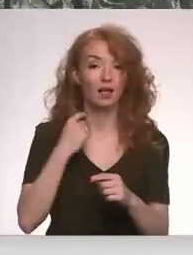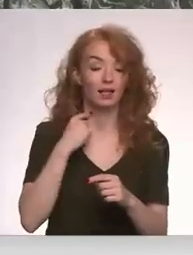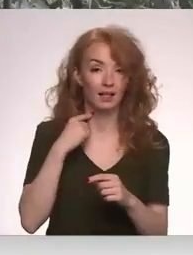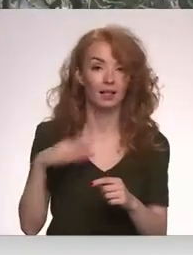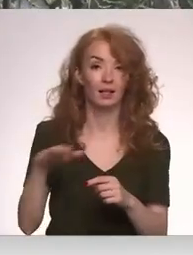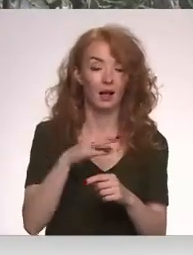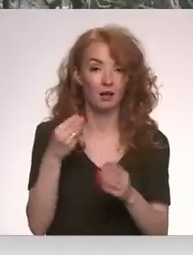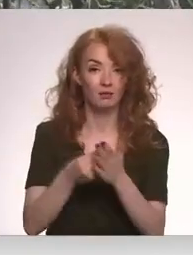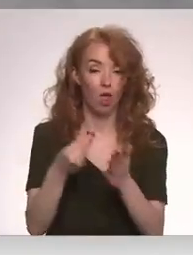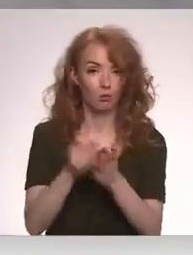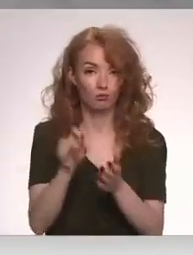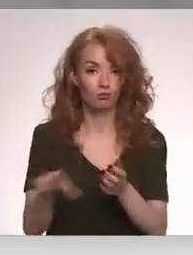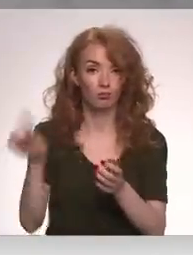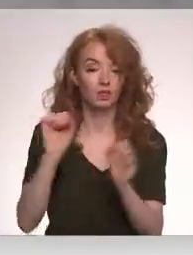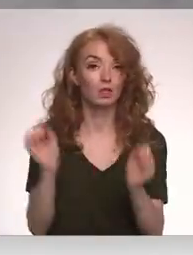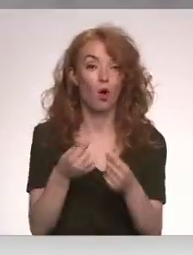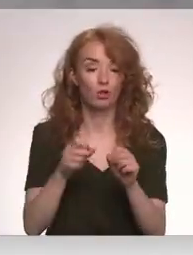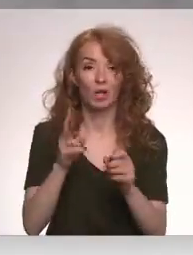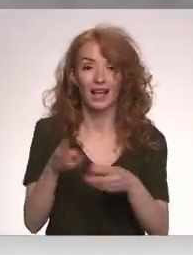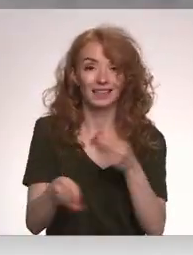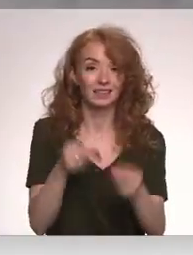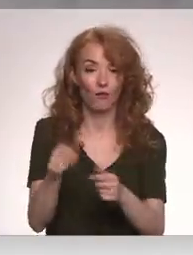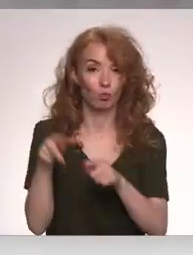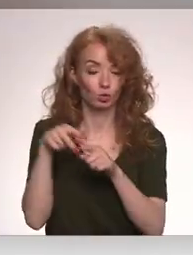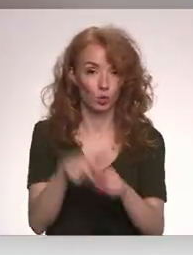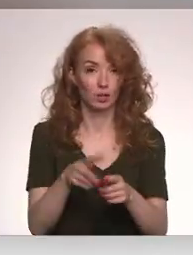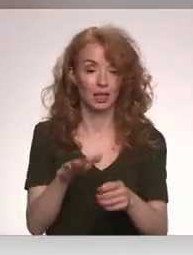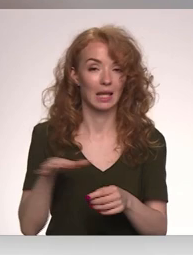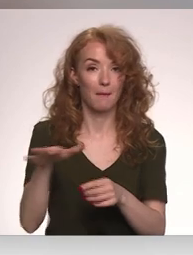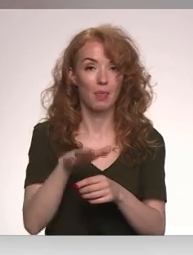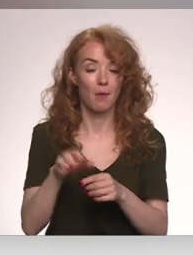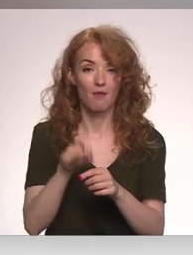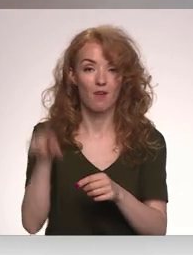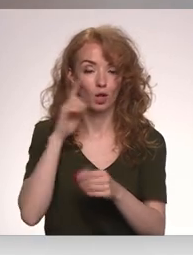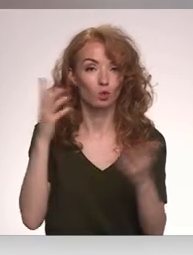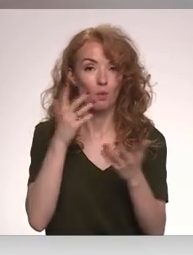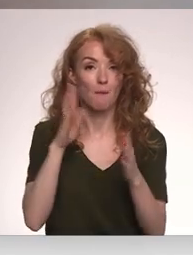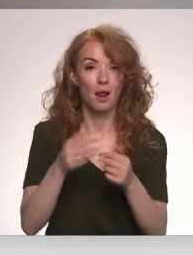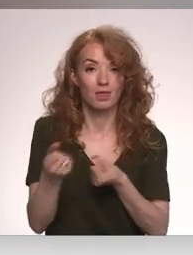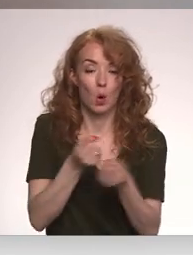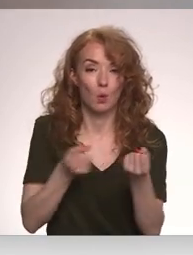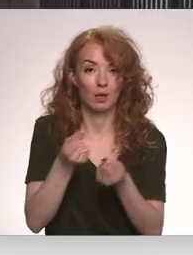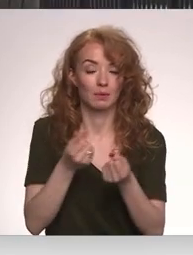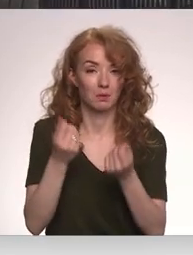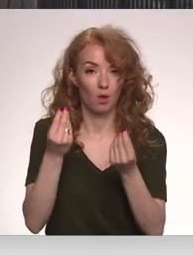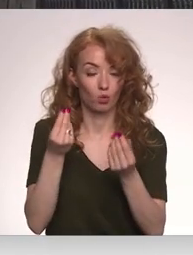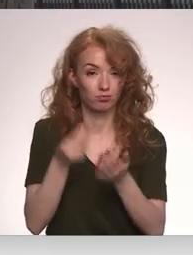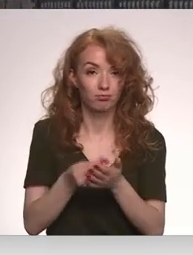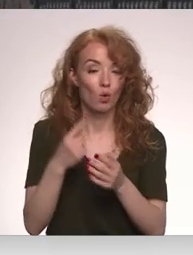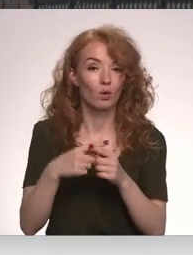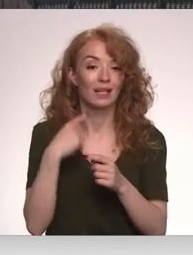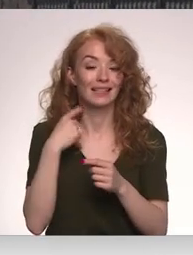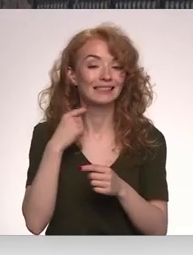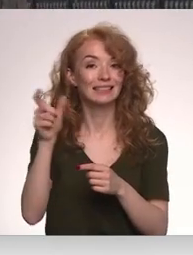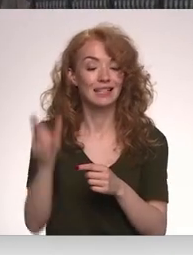kāpums energoresursiem būs tik strauši, ka izdevumu slogas ģimenēm liks vairāk domāt par taupības pasākumiem. Rīdziniece